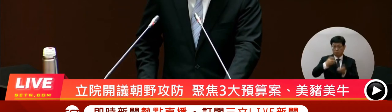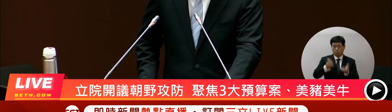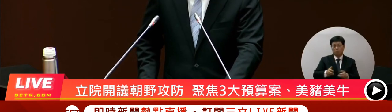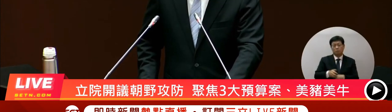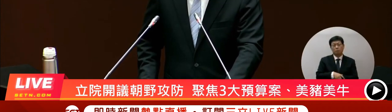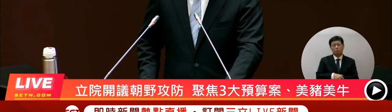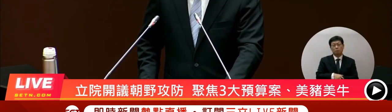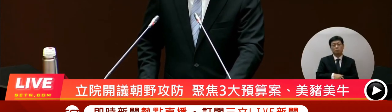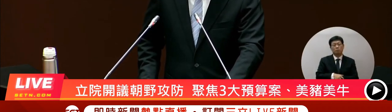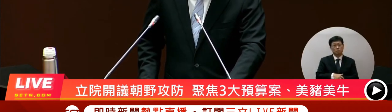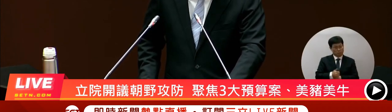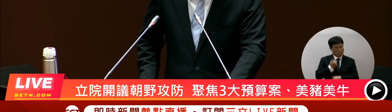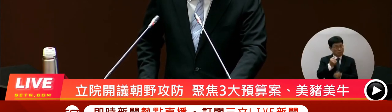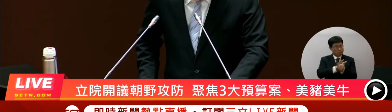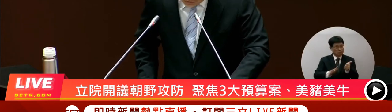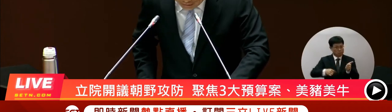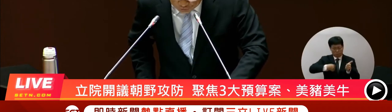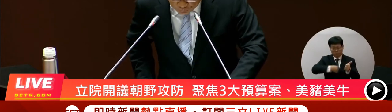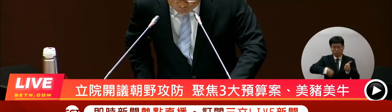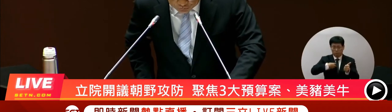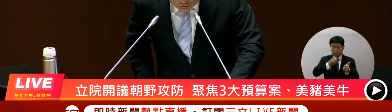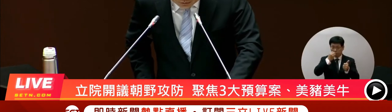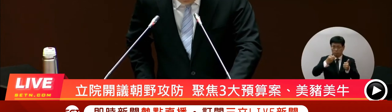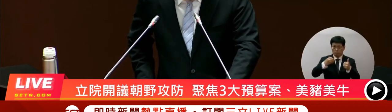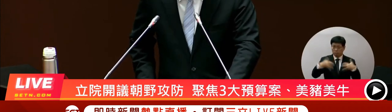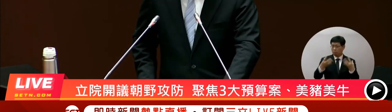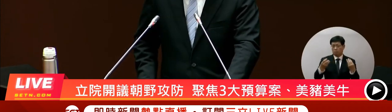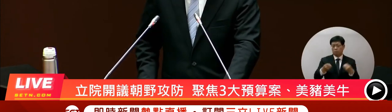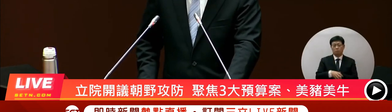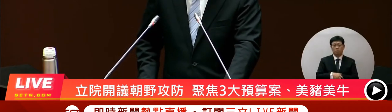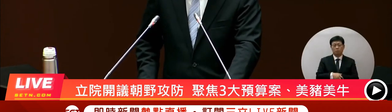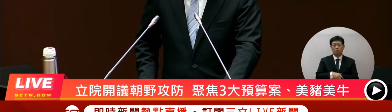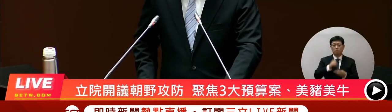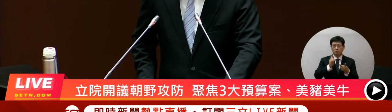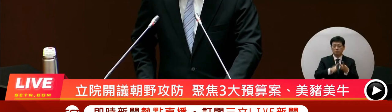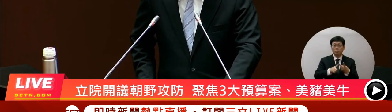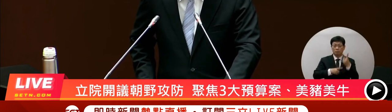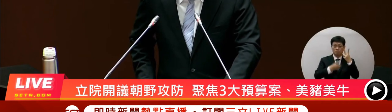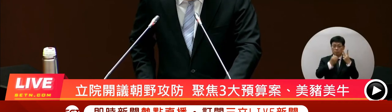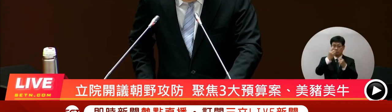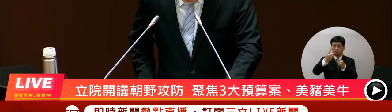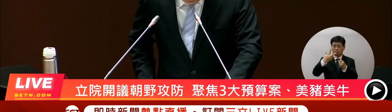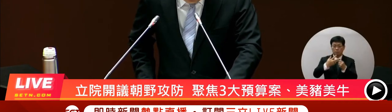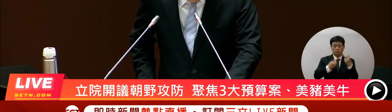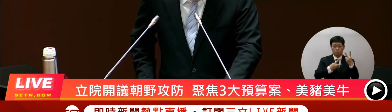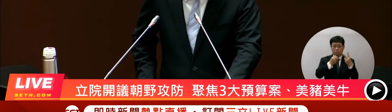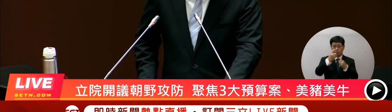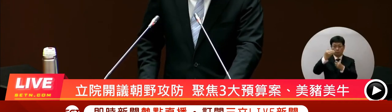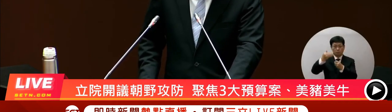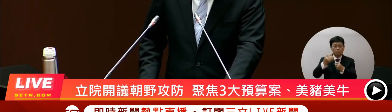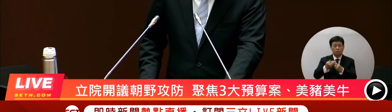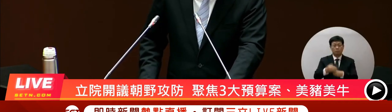64000公吨，并没有造成食安的问题。再进一步，2018年、2019年，